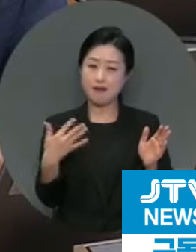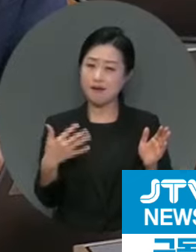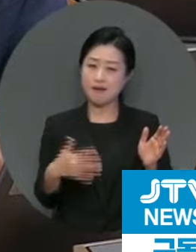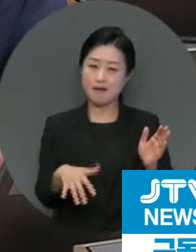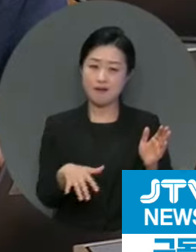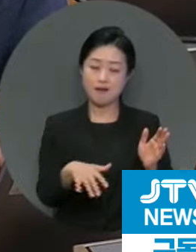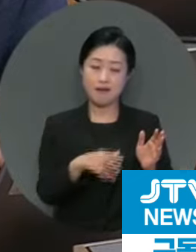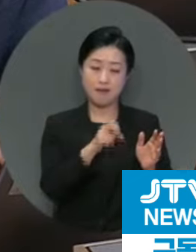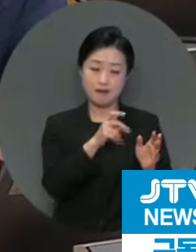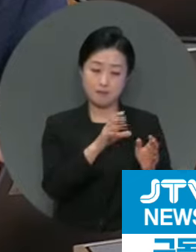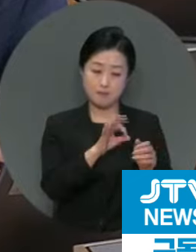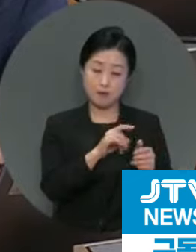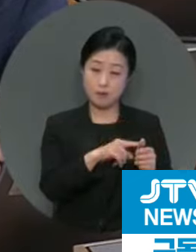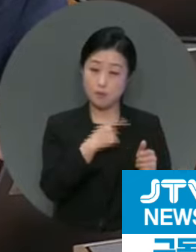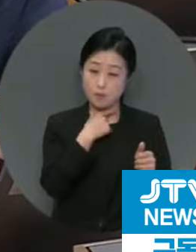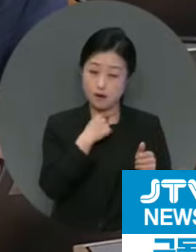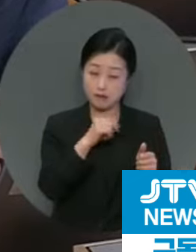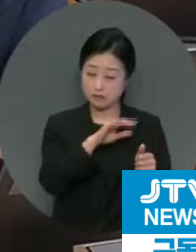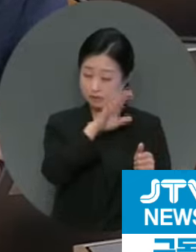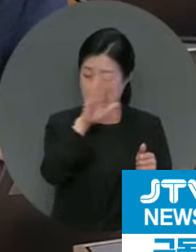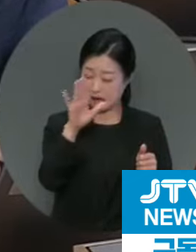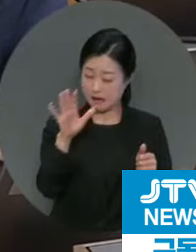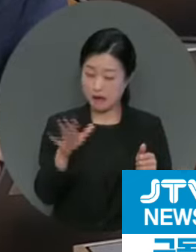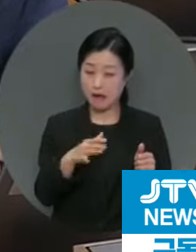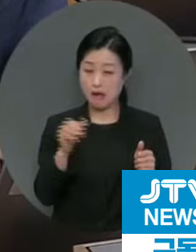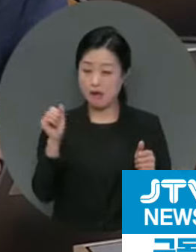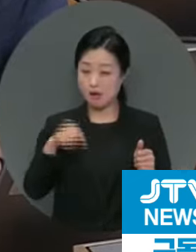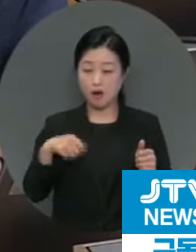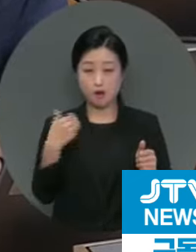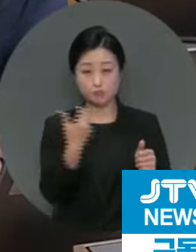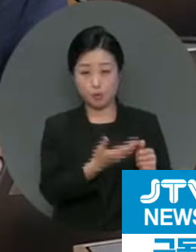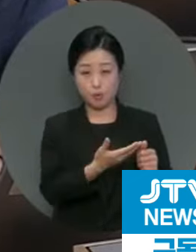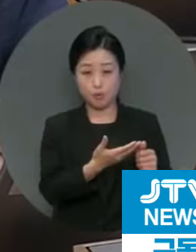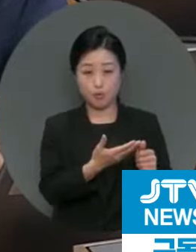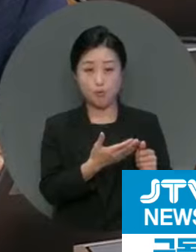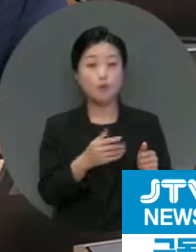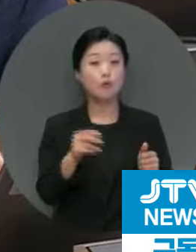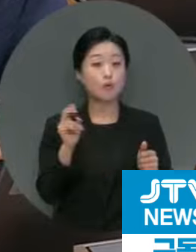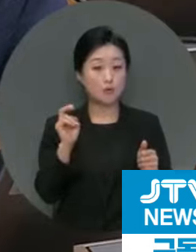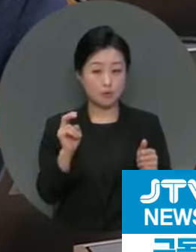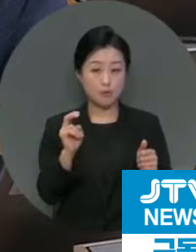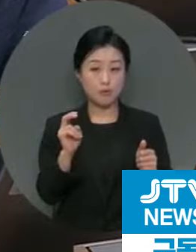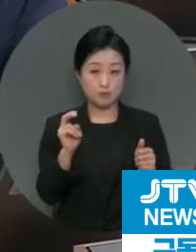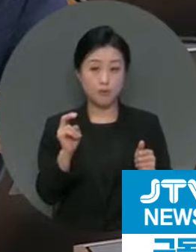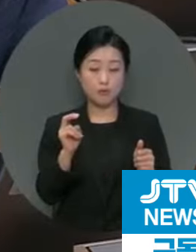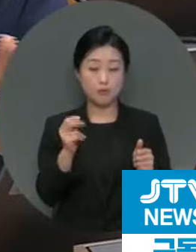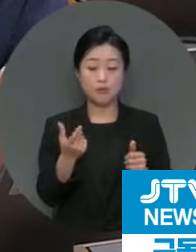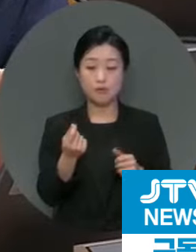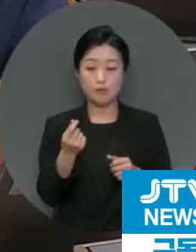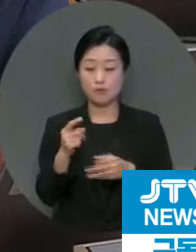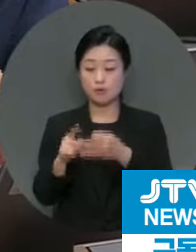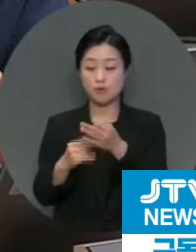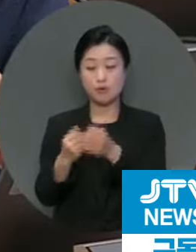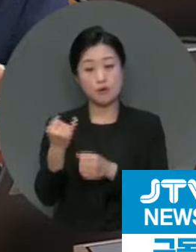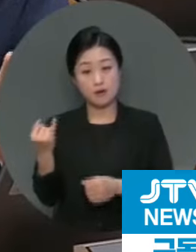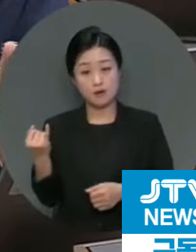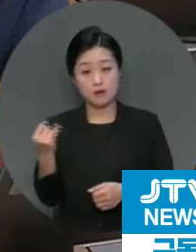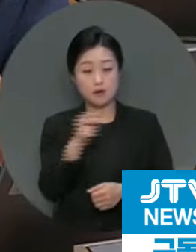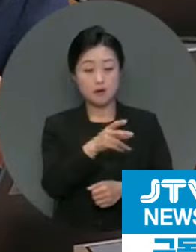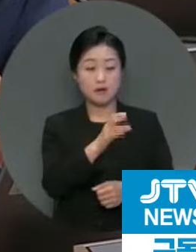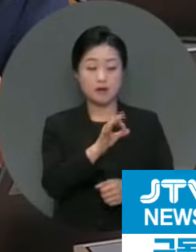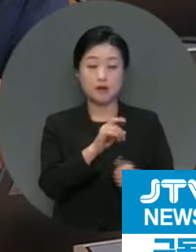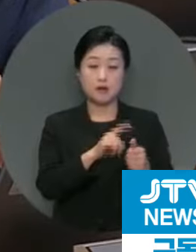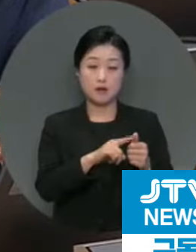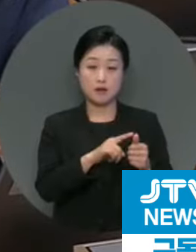씨가 원하는 것은 거의 다 들어주겠다 이런 생각이 듭니다. 네. 뭐이 김건희 여사가 명태균 씨에게